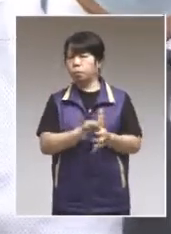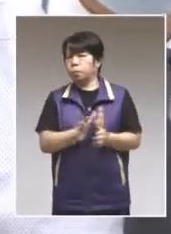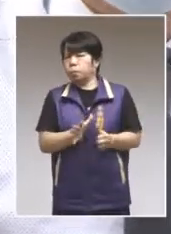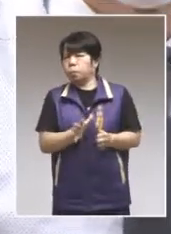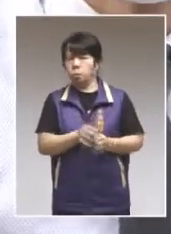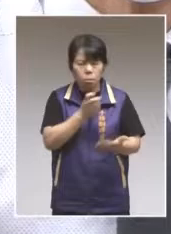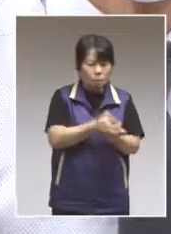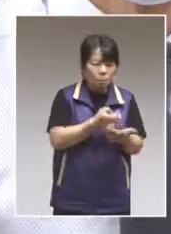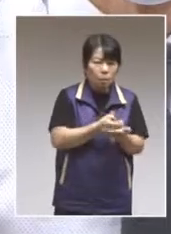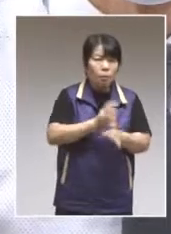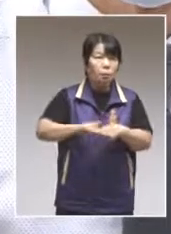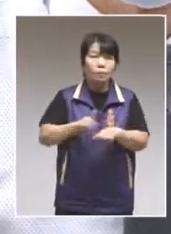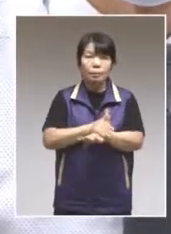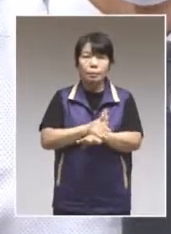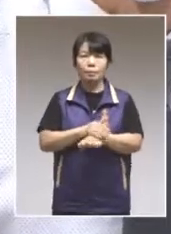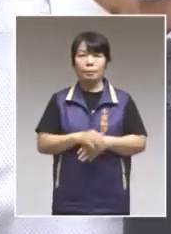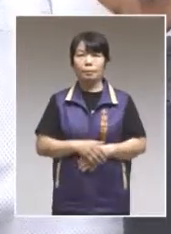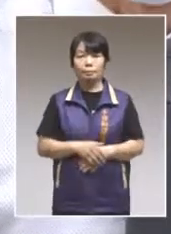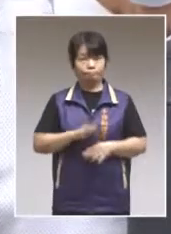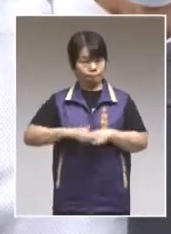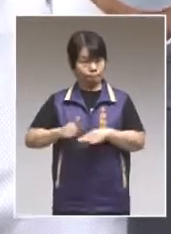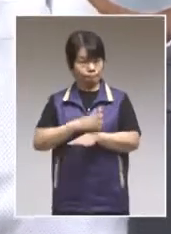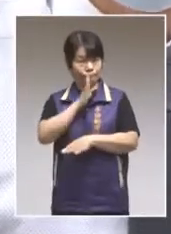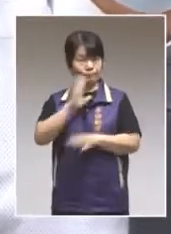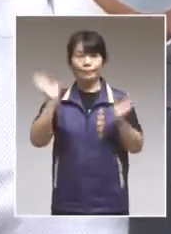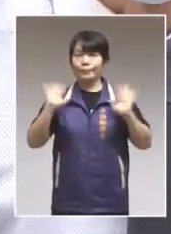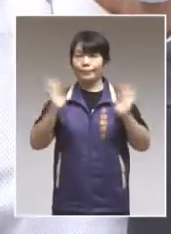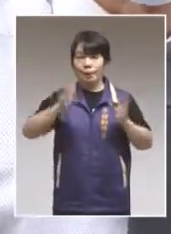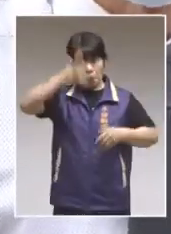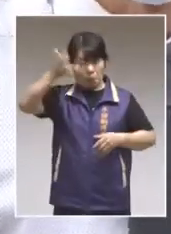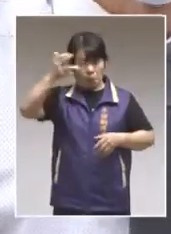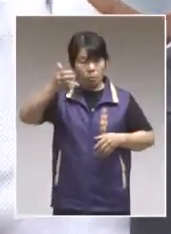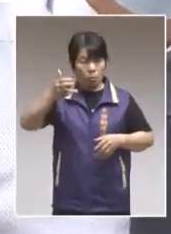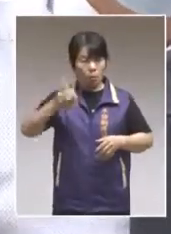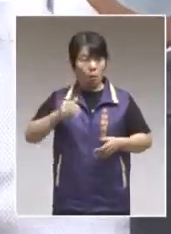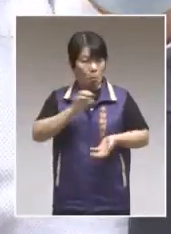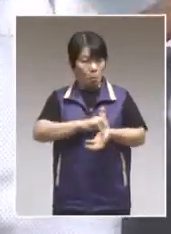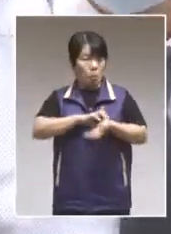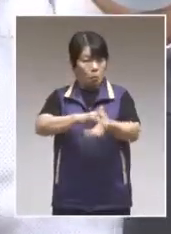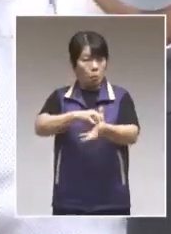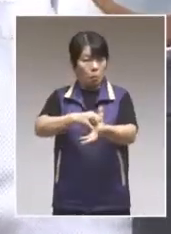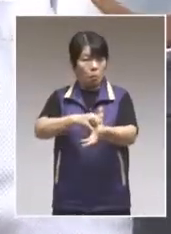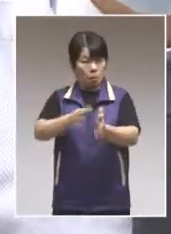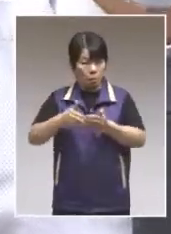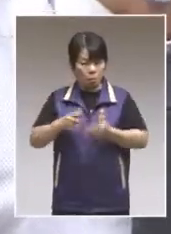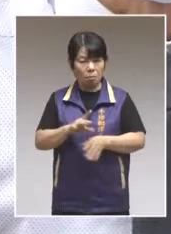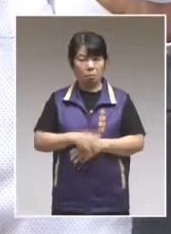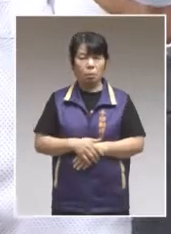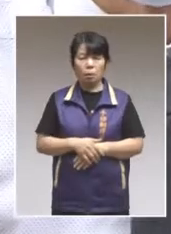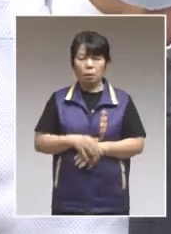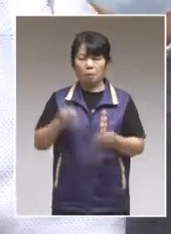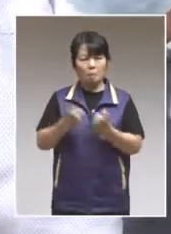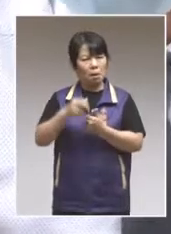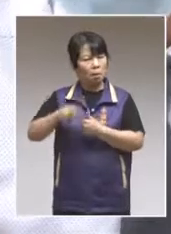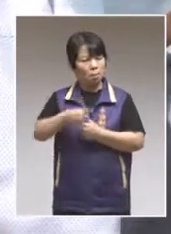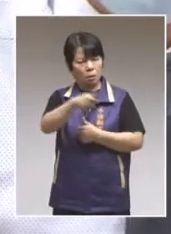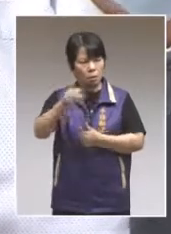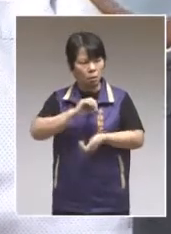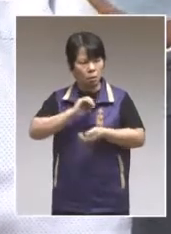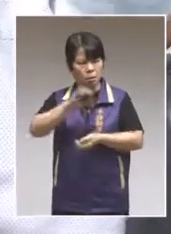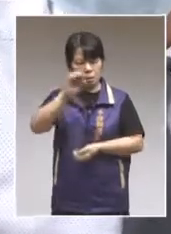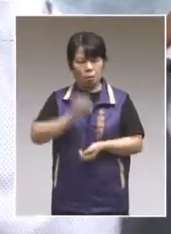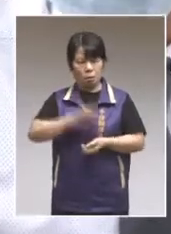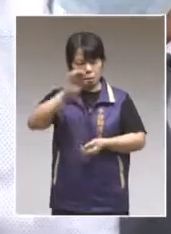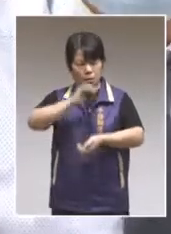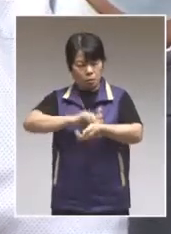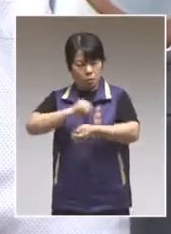太严格啊齁，那会不会说我们这个小孩有发烧该住院反而没有住院，会不会有这个情况？我想大部分的人都会担